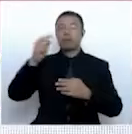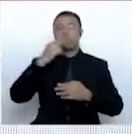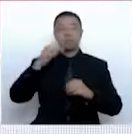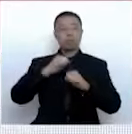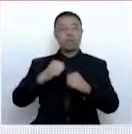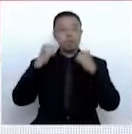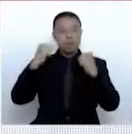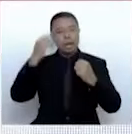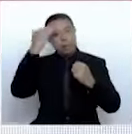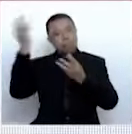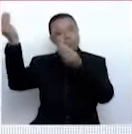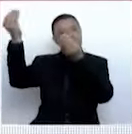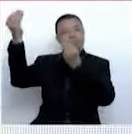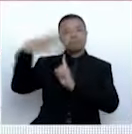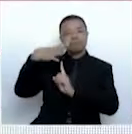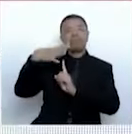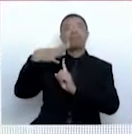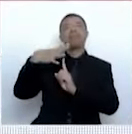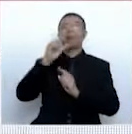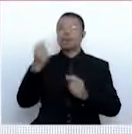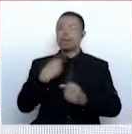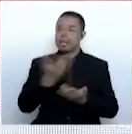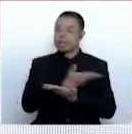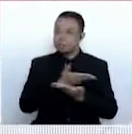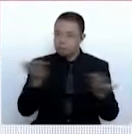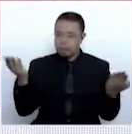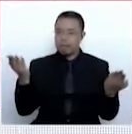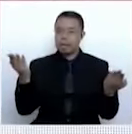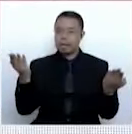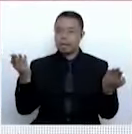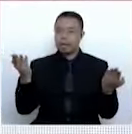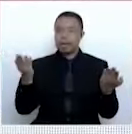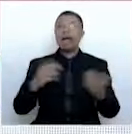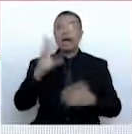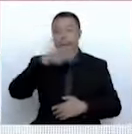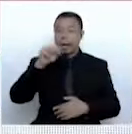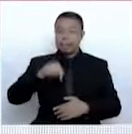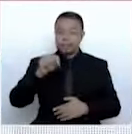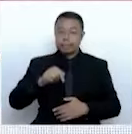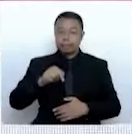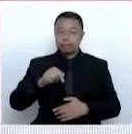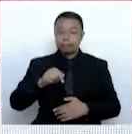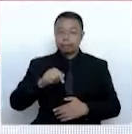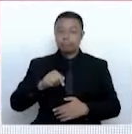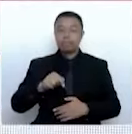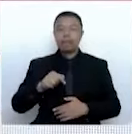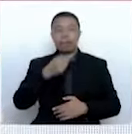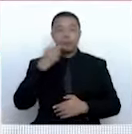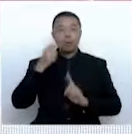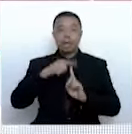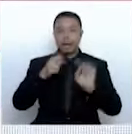Kuasa, atas limpahan rahmat dan nikmat-Nya kepada kita sekalian, sehingga pada hari ini, Minggu